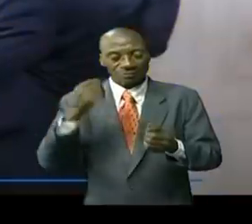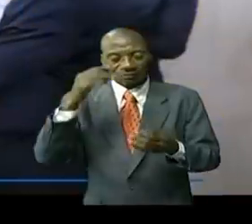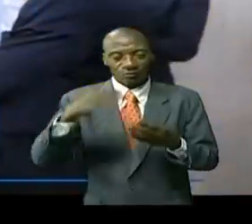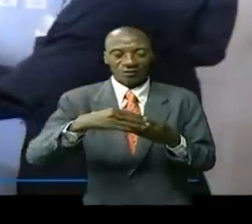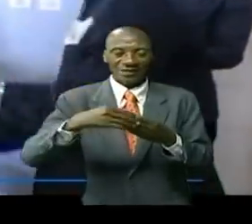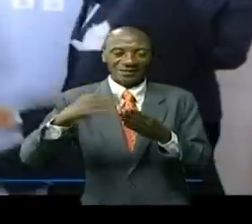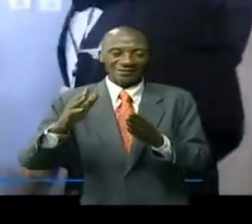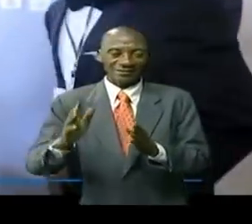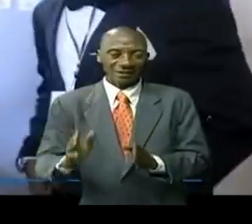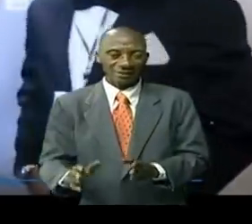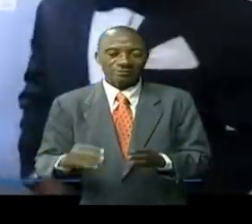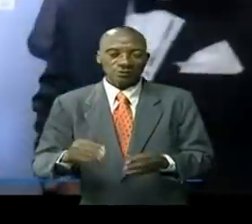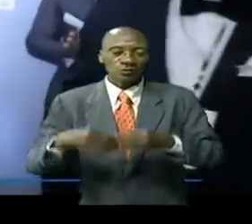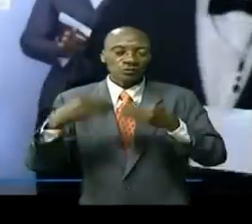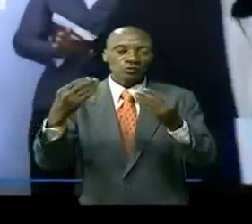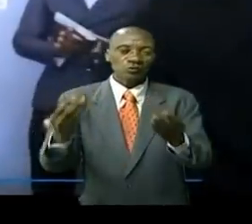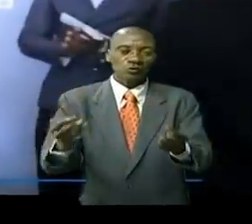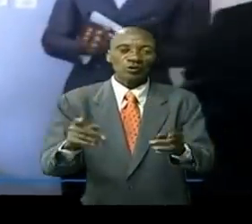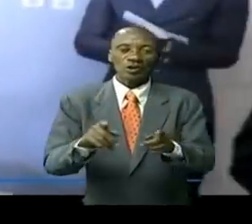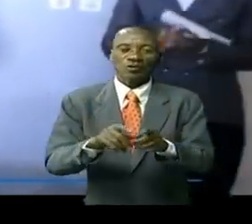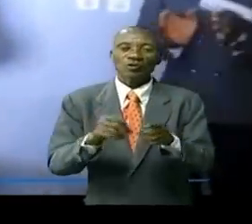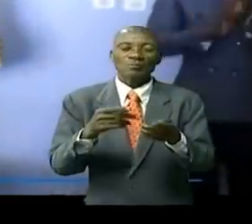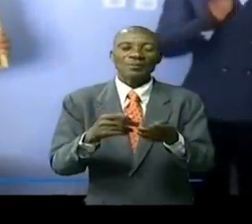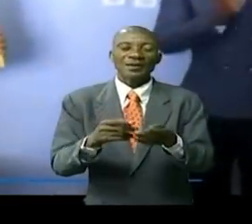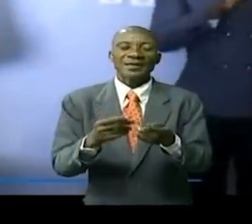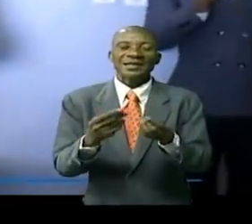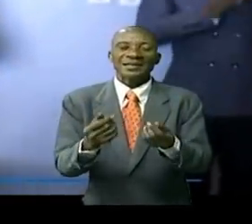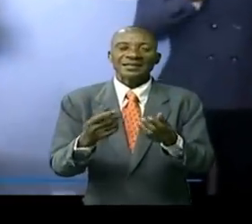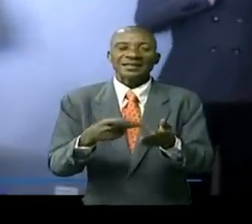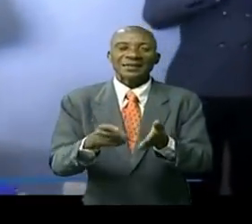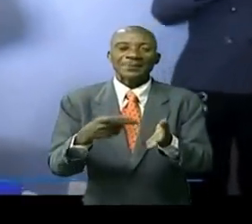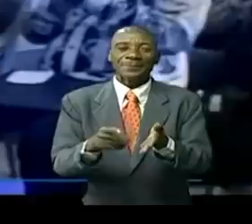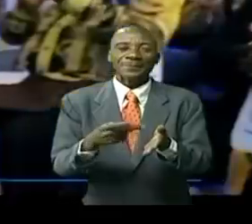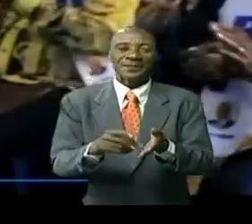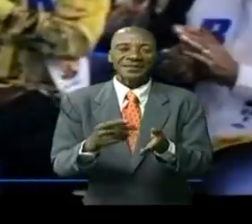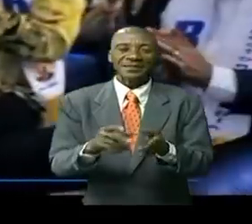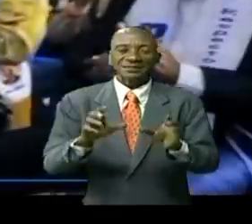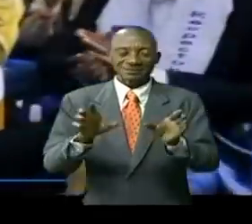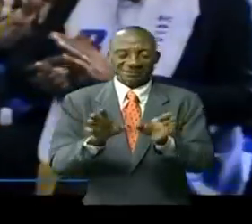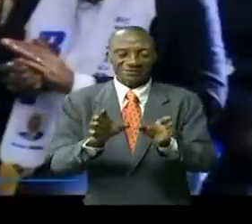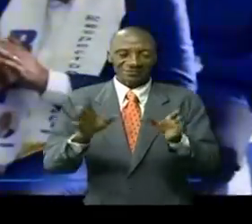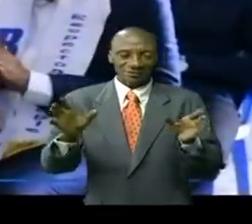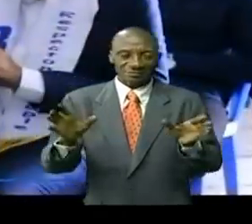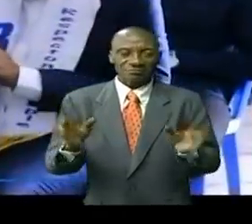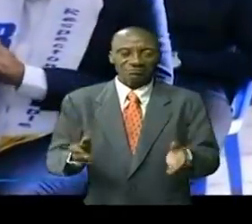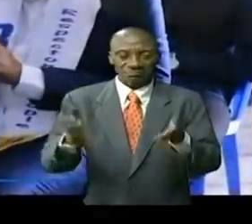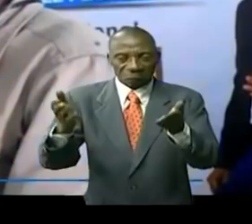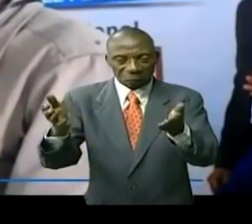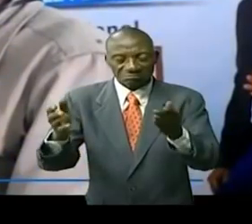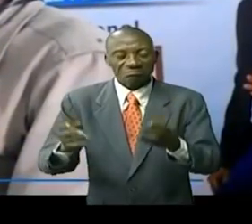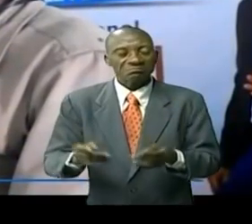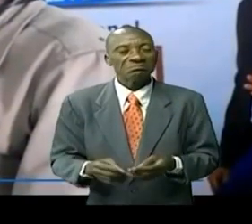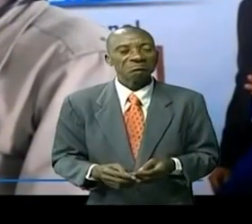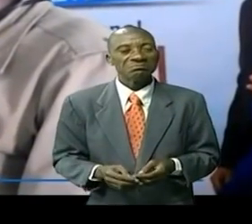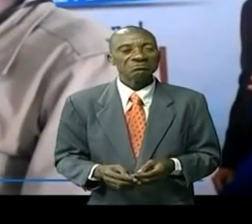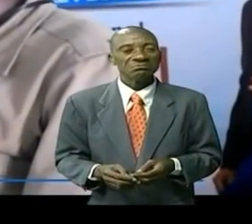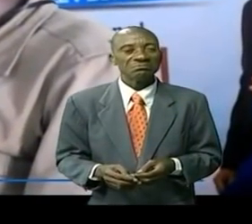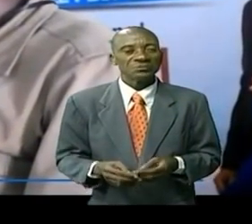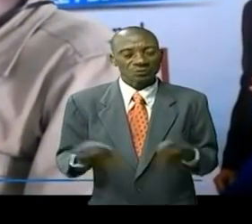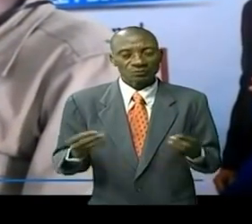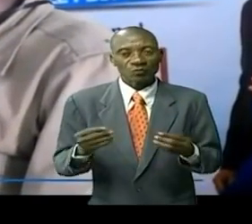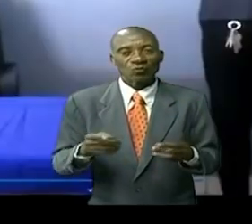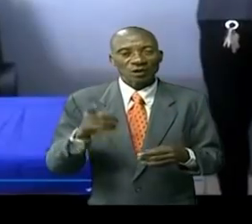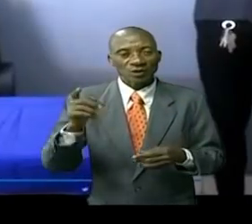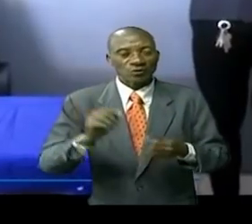décerne ses prix à vue juste. Et c'est basé évidemment sur un critère essentiel, l'apport indéniable dans